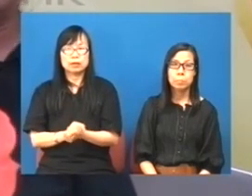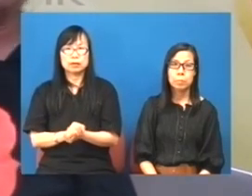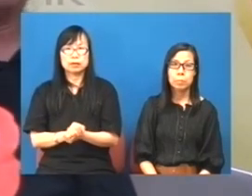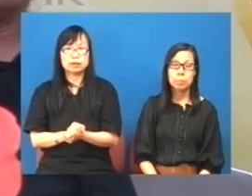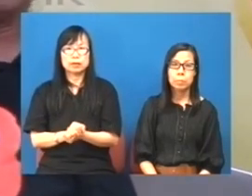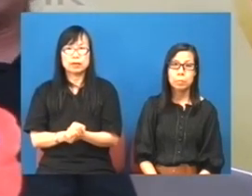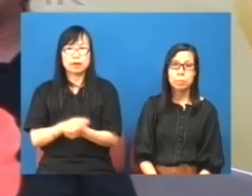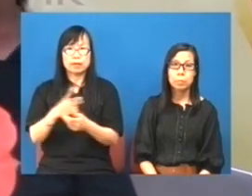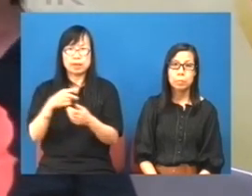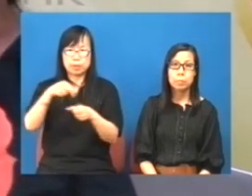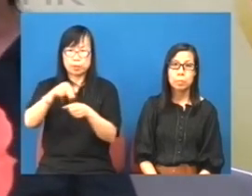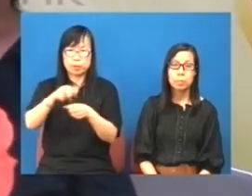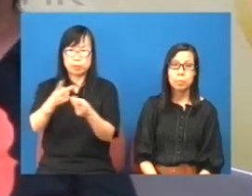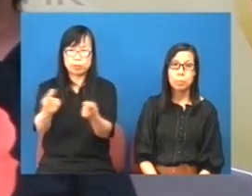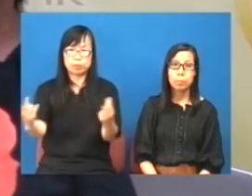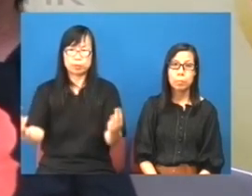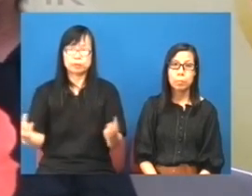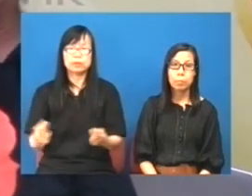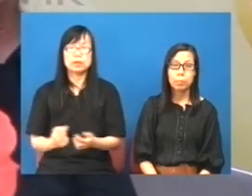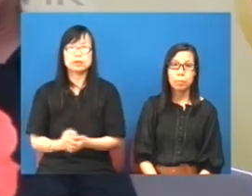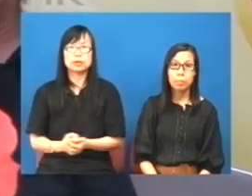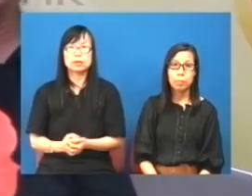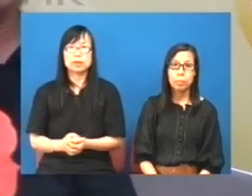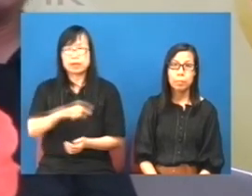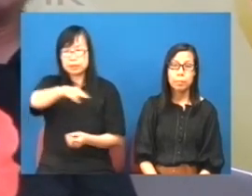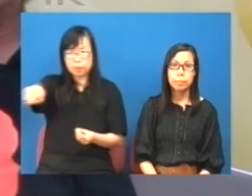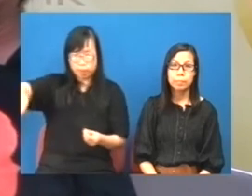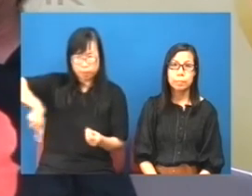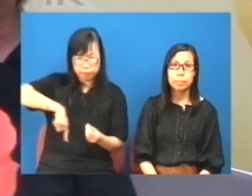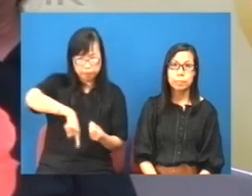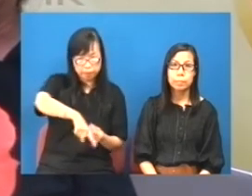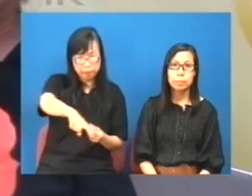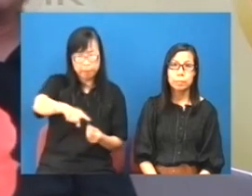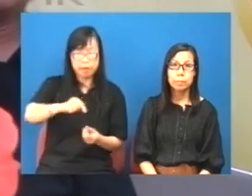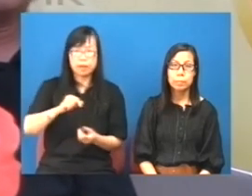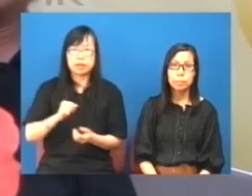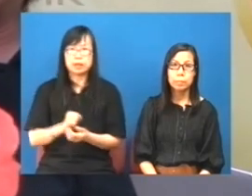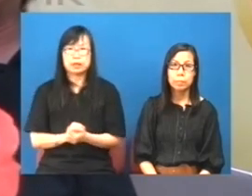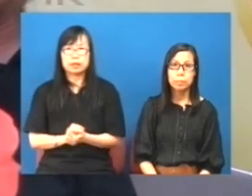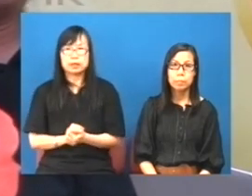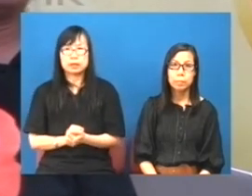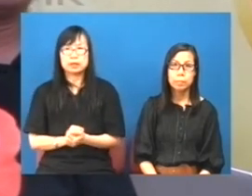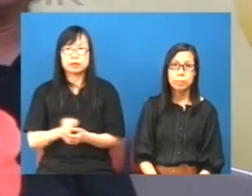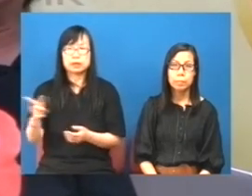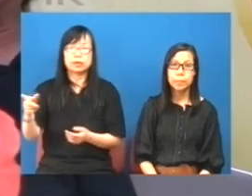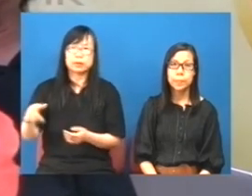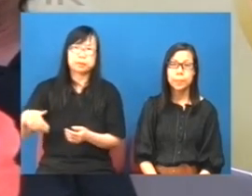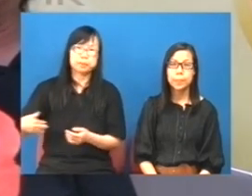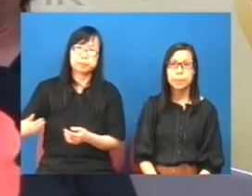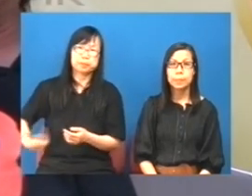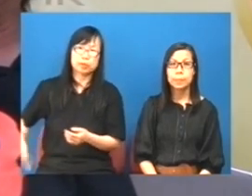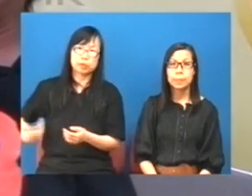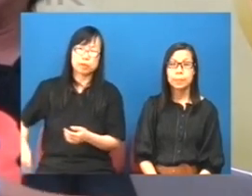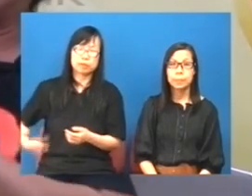養草就不同所以其實他這個環節就是其實很廢時失事就是